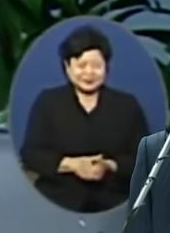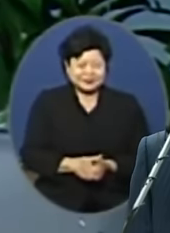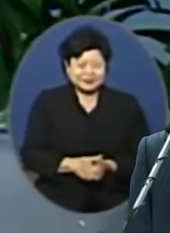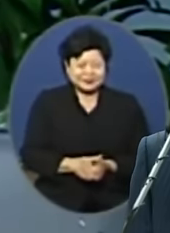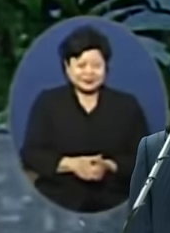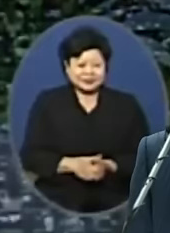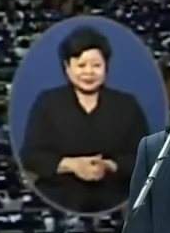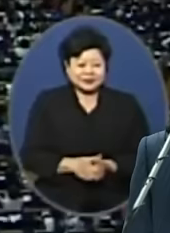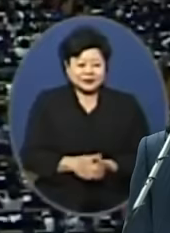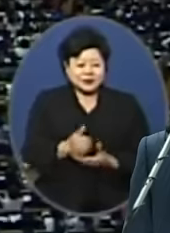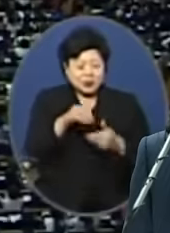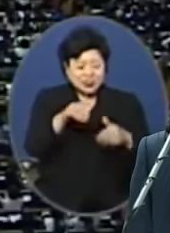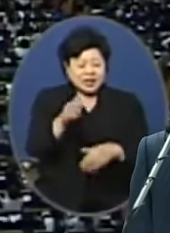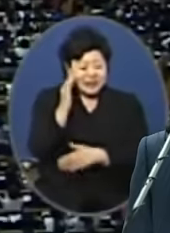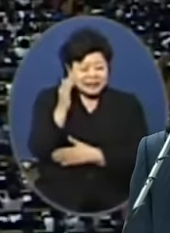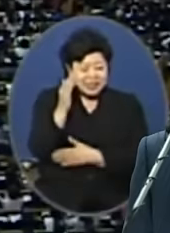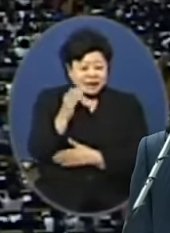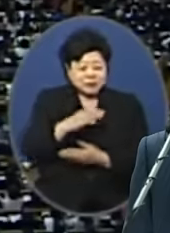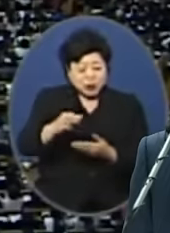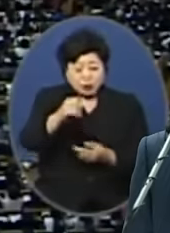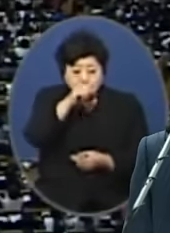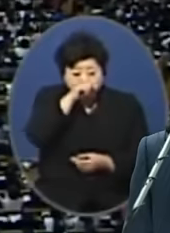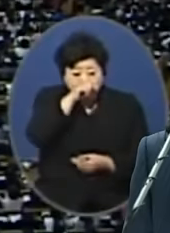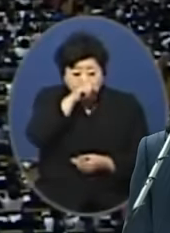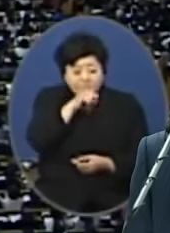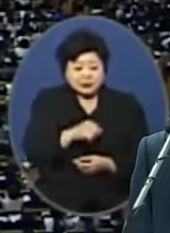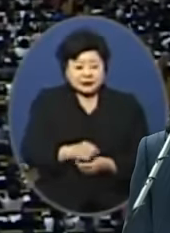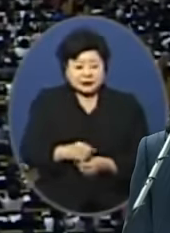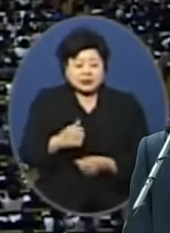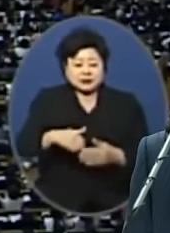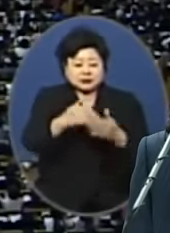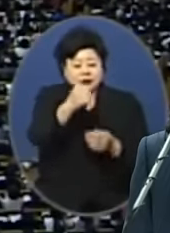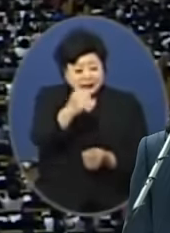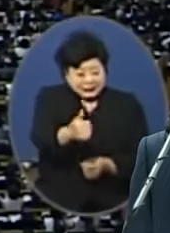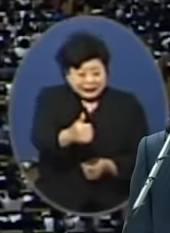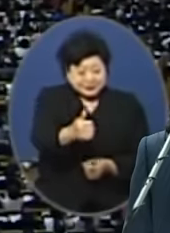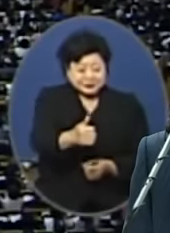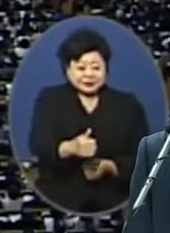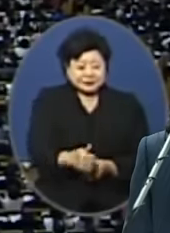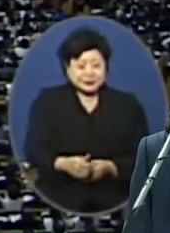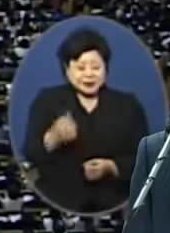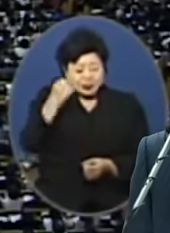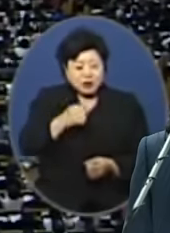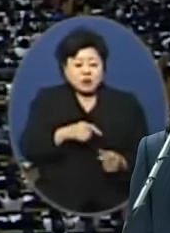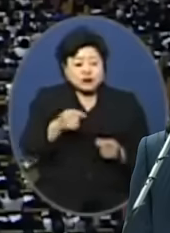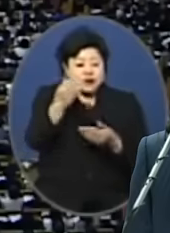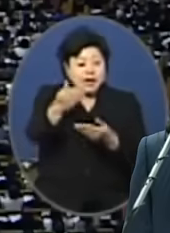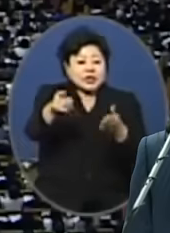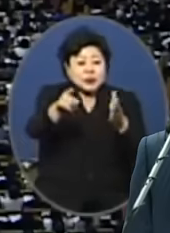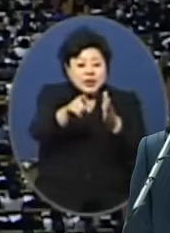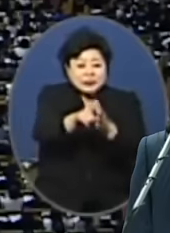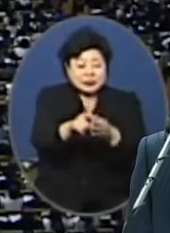우리 목회하는 사람들도 이것을 사용하면 좋을 것입니다. 지역장, 구역장님, 영혼들을 많이 구원하거든